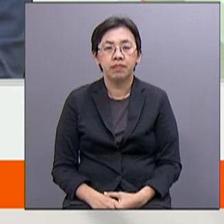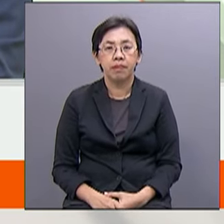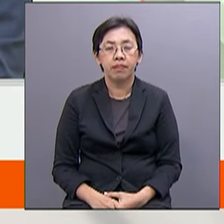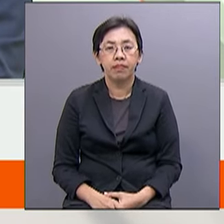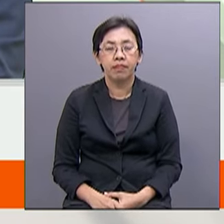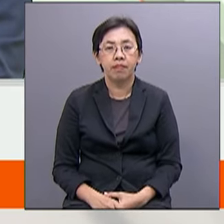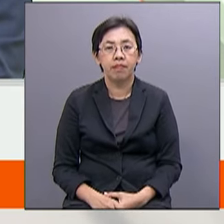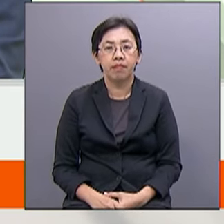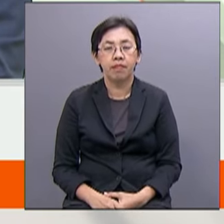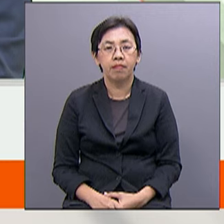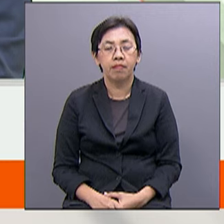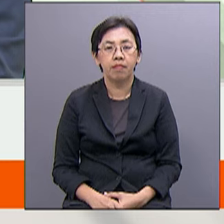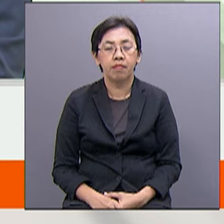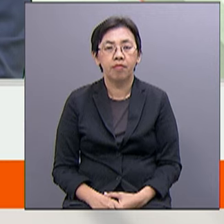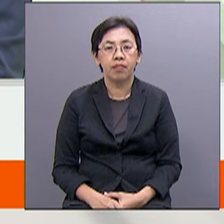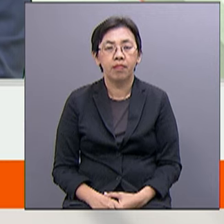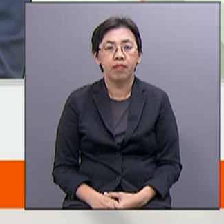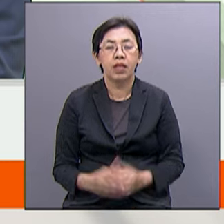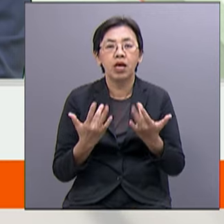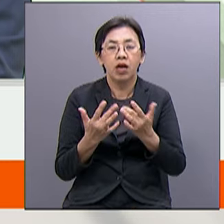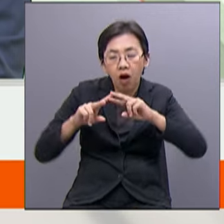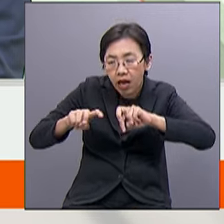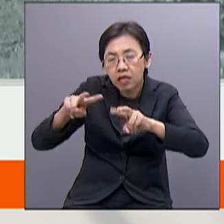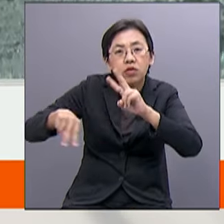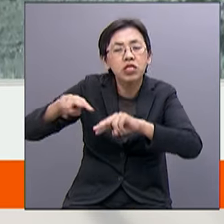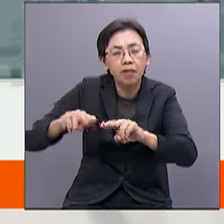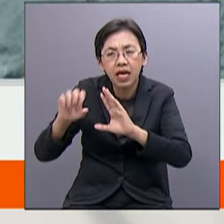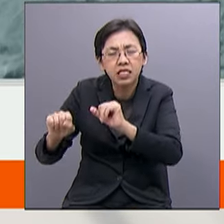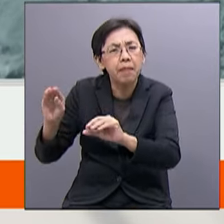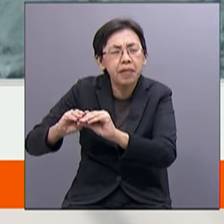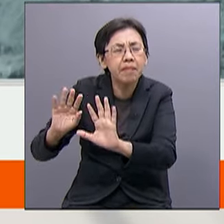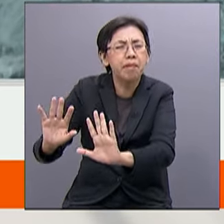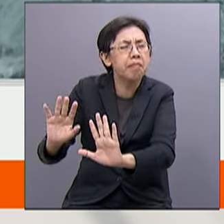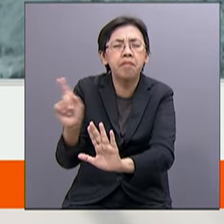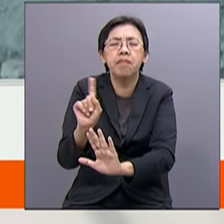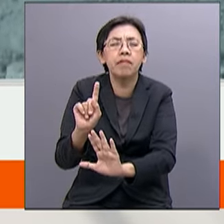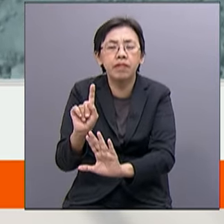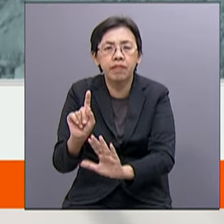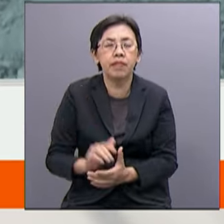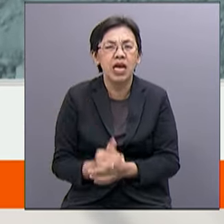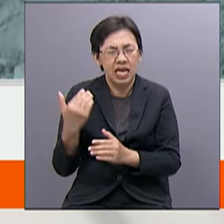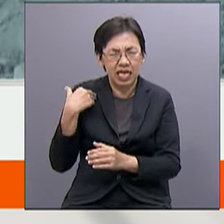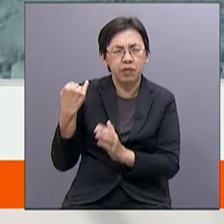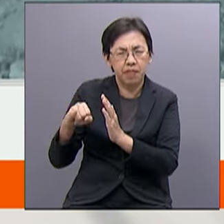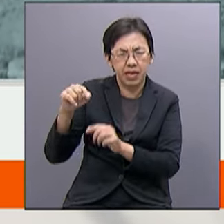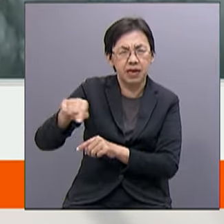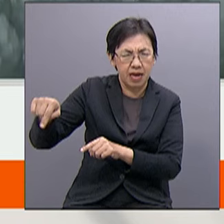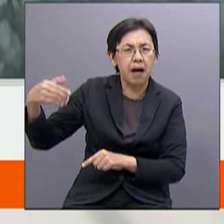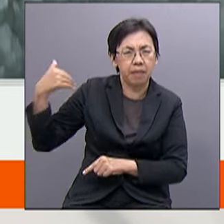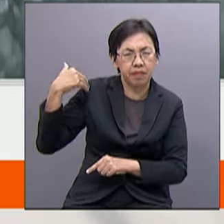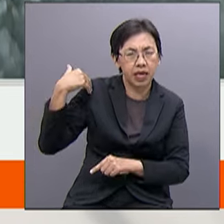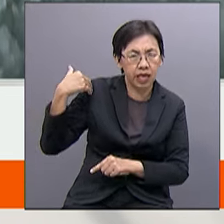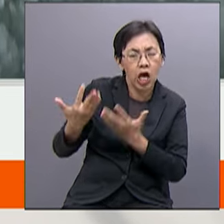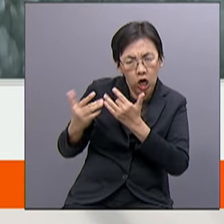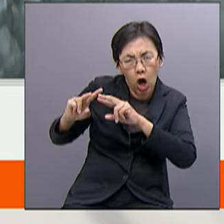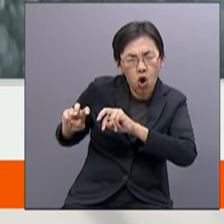ตอนนี้เราอยู่ในระหว่างการขยายผลนะครับแต่ว่าน่าเชื่อว่ายังมีอีกครับและคงจะมีการออก